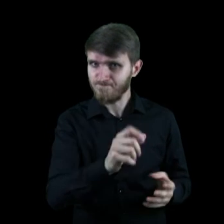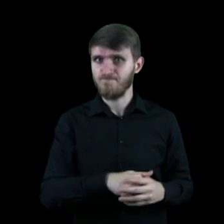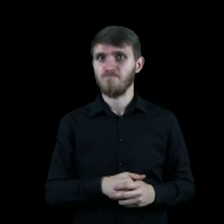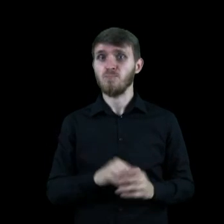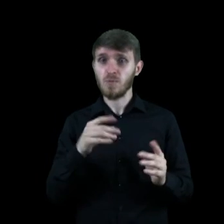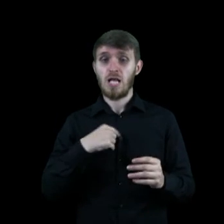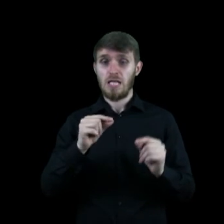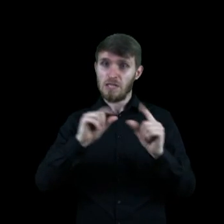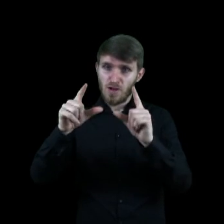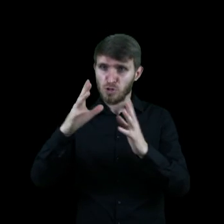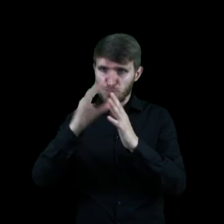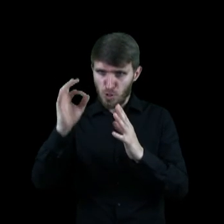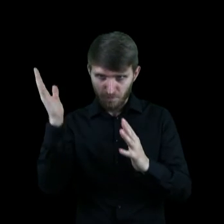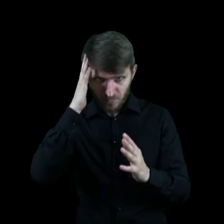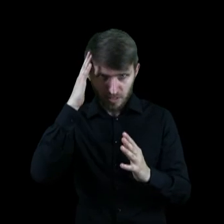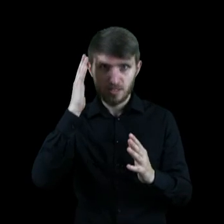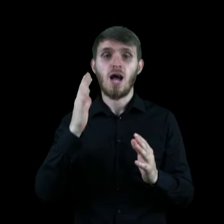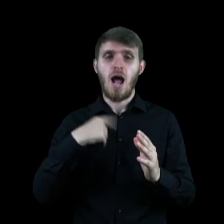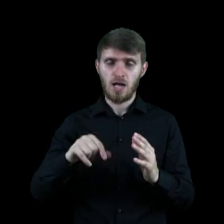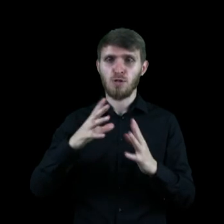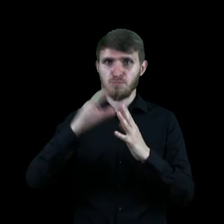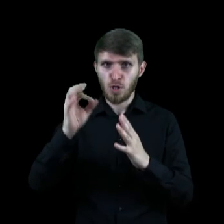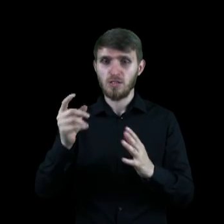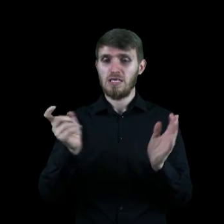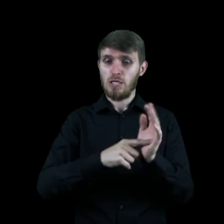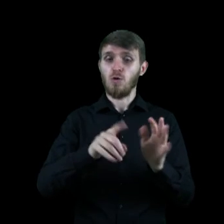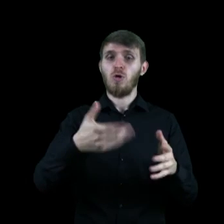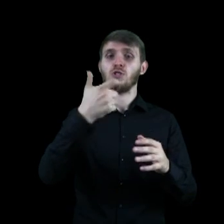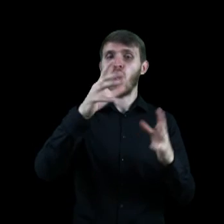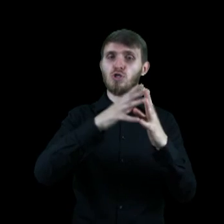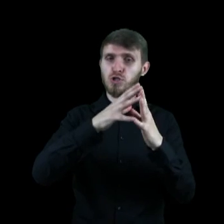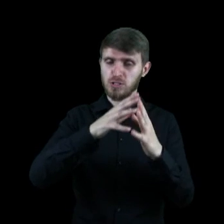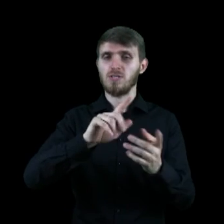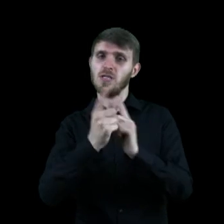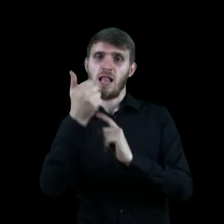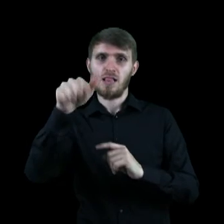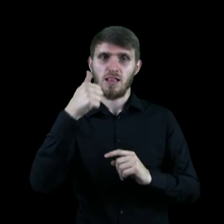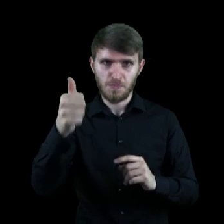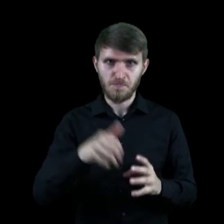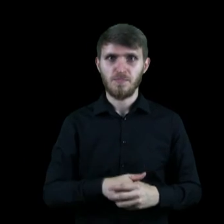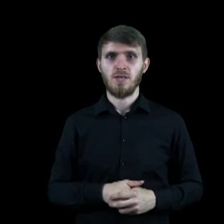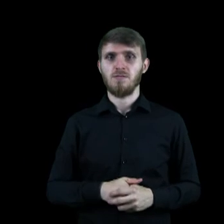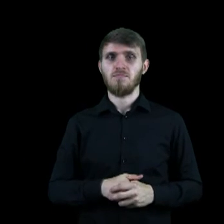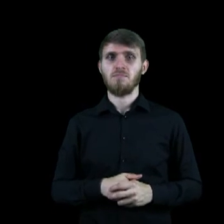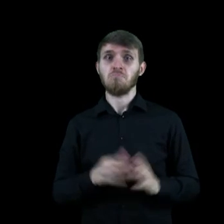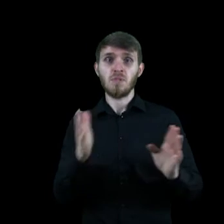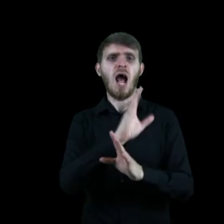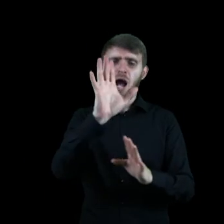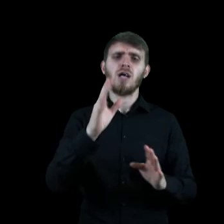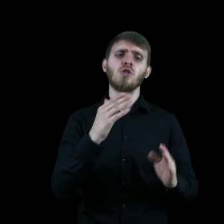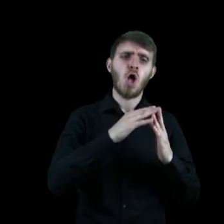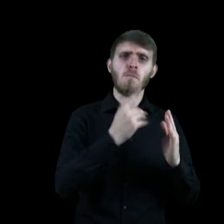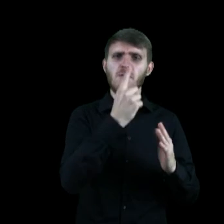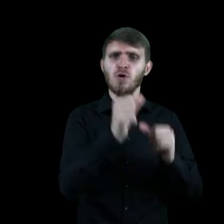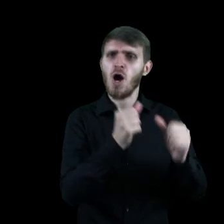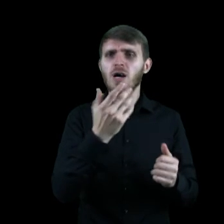a wzrost o 10% to mnożenie przez 110%, czyli przez 1,1. Zatem, ile musiał kosztować ten